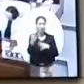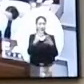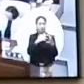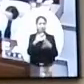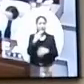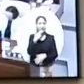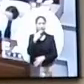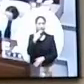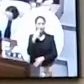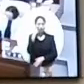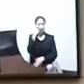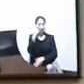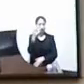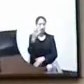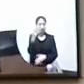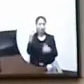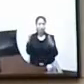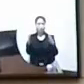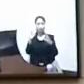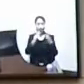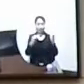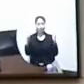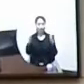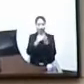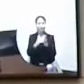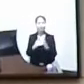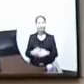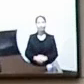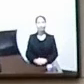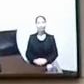분이 안 계시므로 질의 및 토론을 종결합니다.